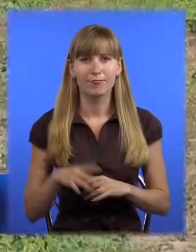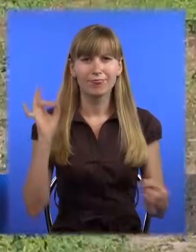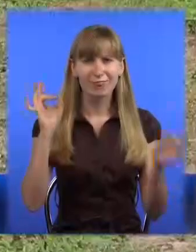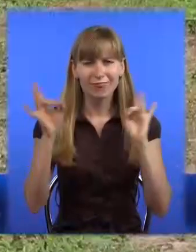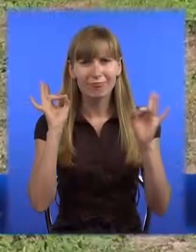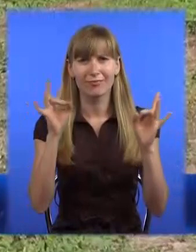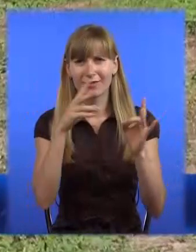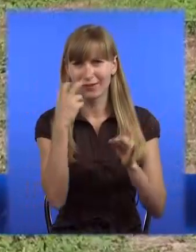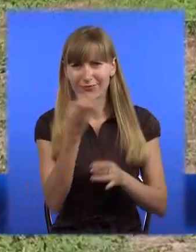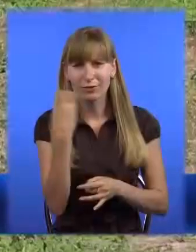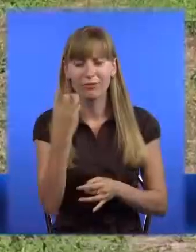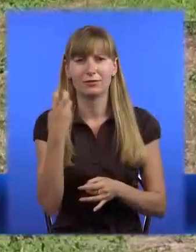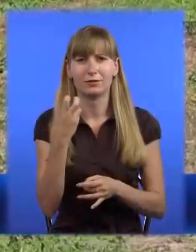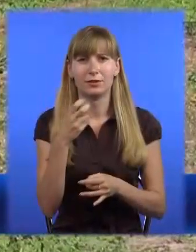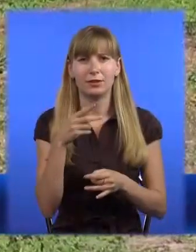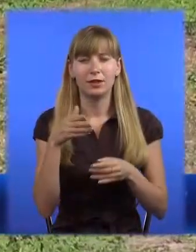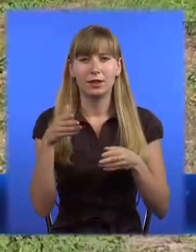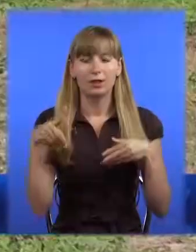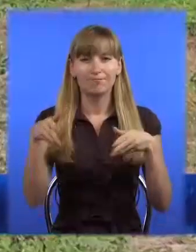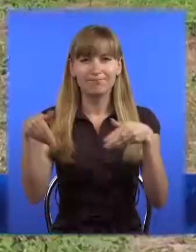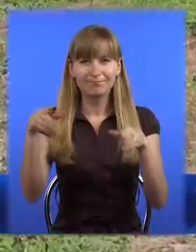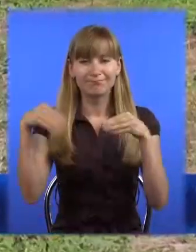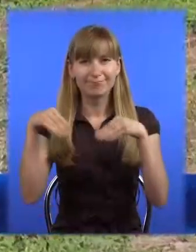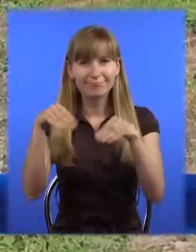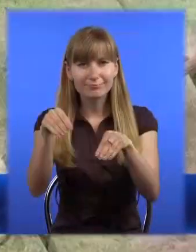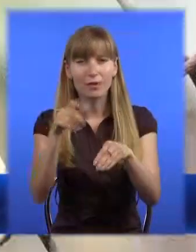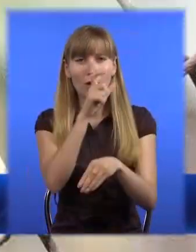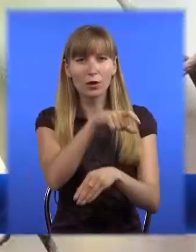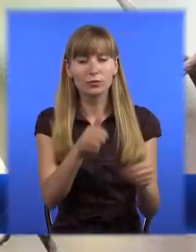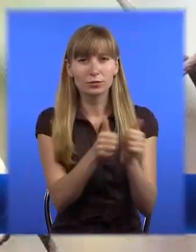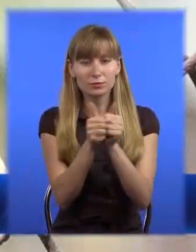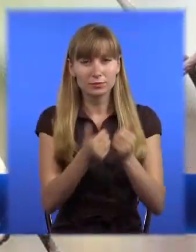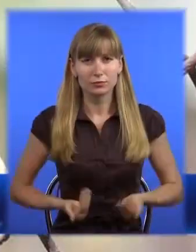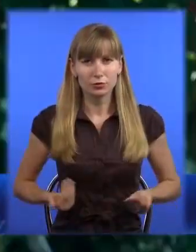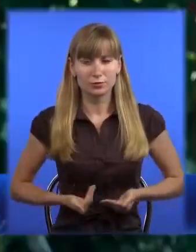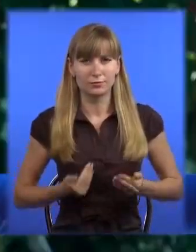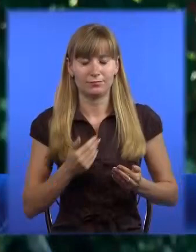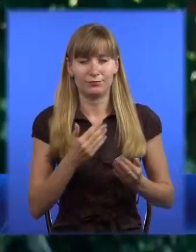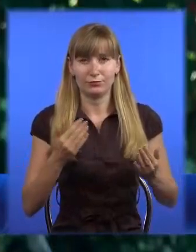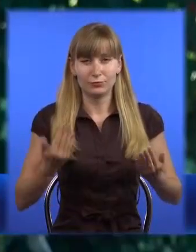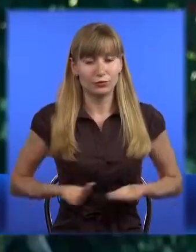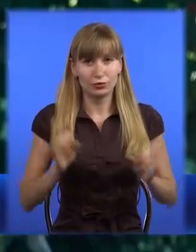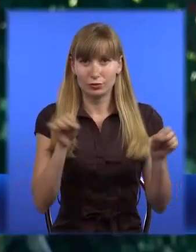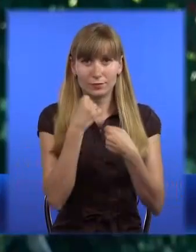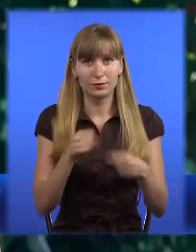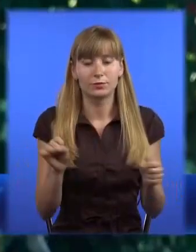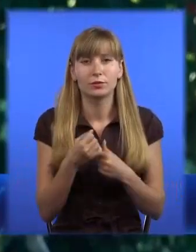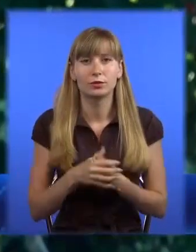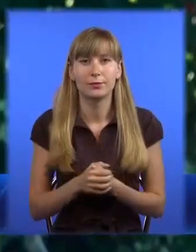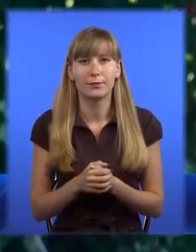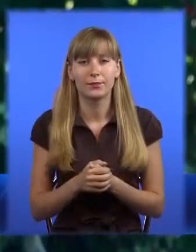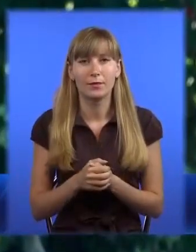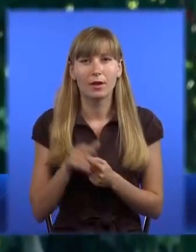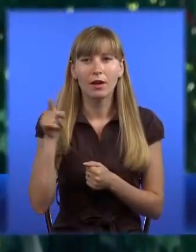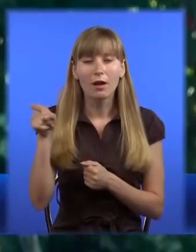Гуркіт, сморід та кіптява – фермерські угіддя Темника псують життя місцевих мешканців. Від звукових вон,